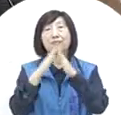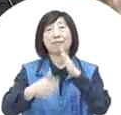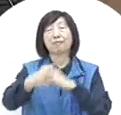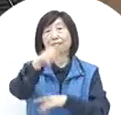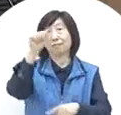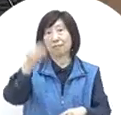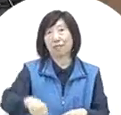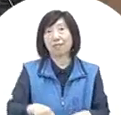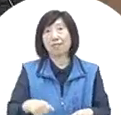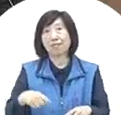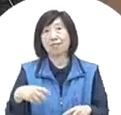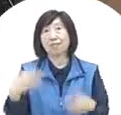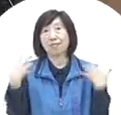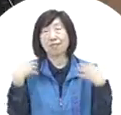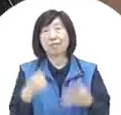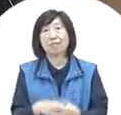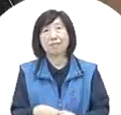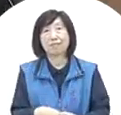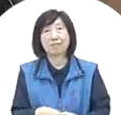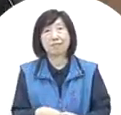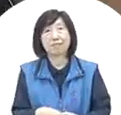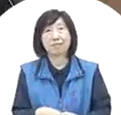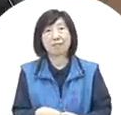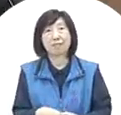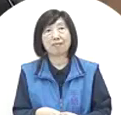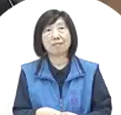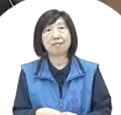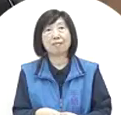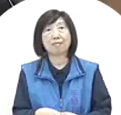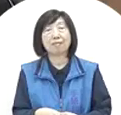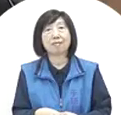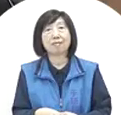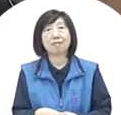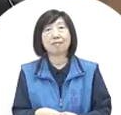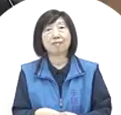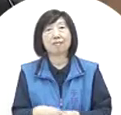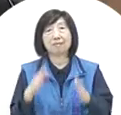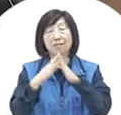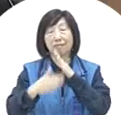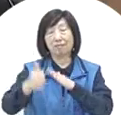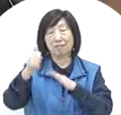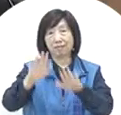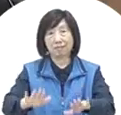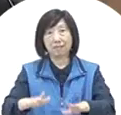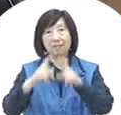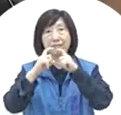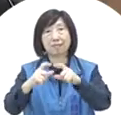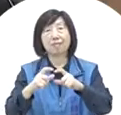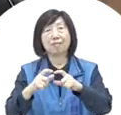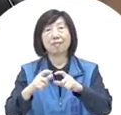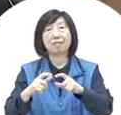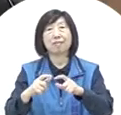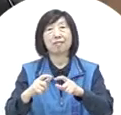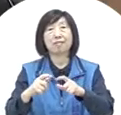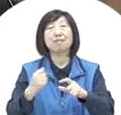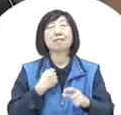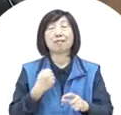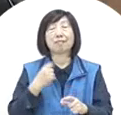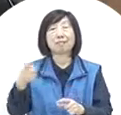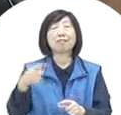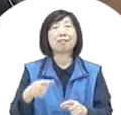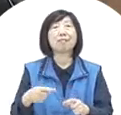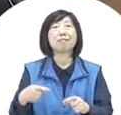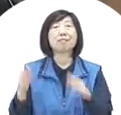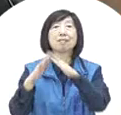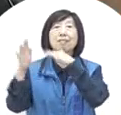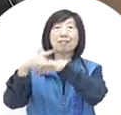认新北？ 好，等一下，要还30秒。嘘，好，开始。我可以感同家属的心情。